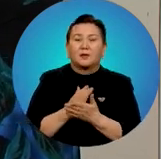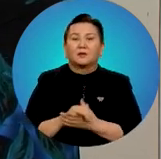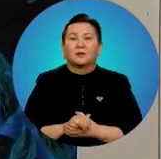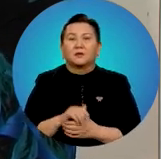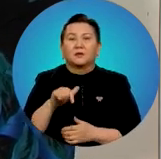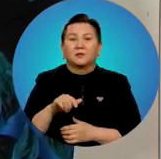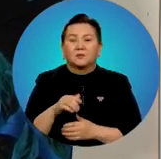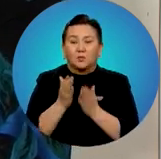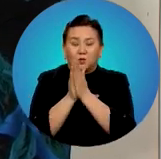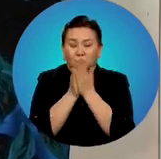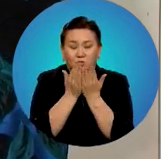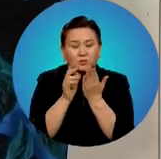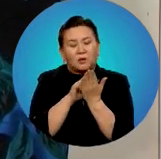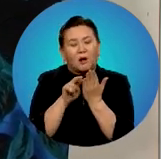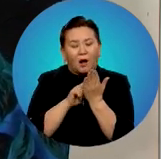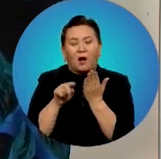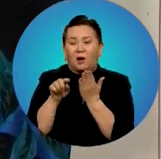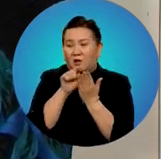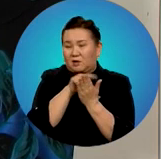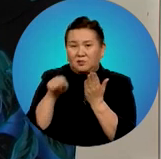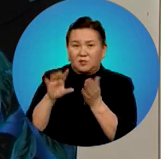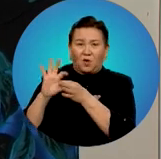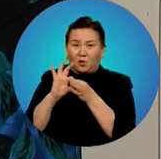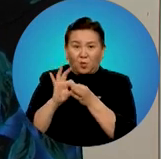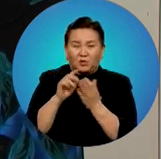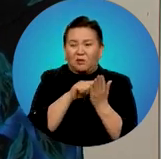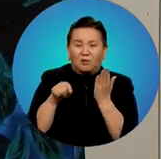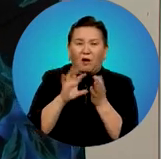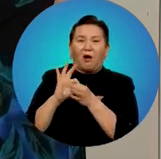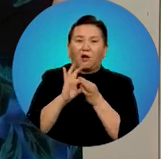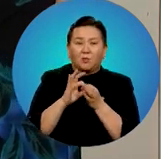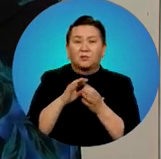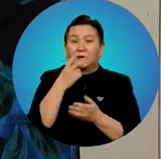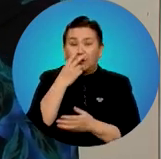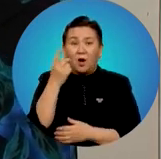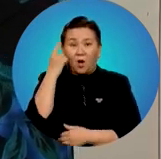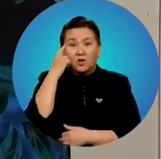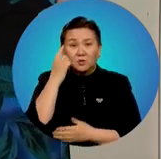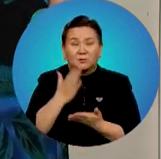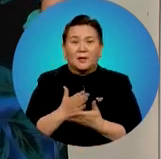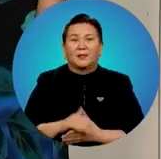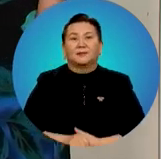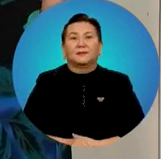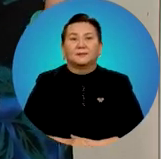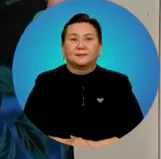болохоор бас уншигчдад эсээгээ хүргэх, итгүүлэх нэг арга хэрэглүүр болдог гэдгийг эндээс та бүхэн ойлгосон байха.